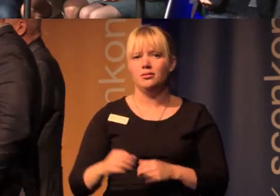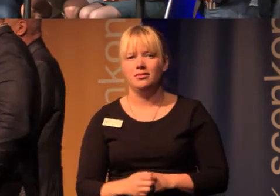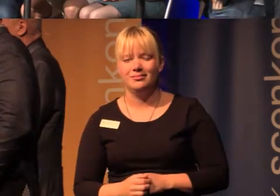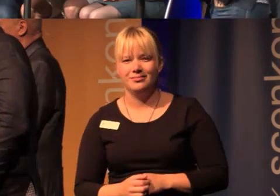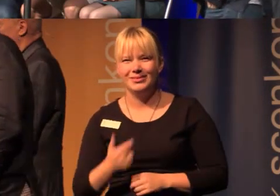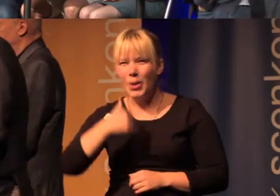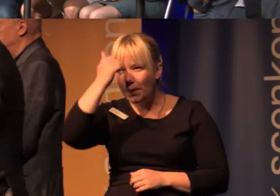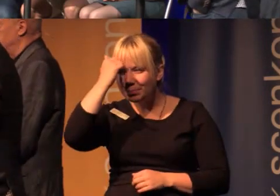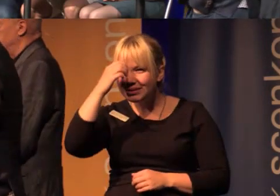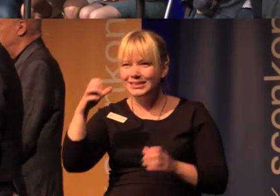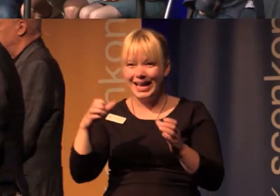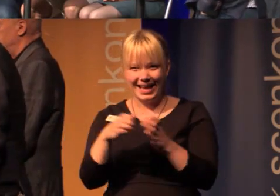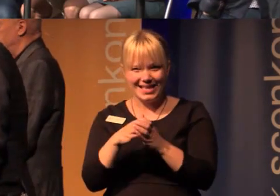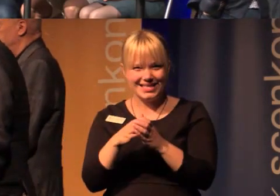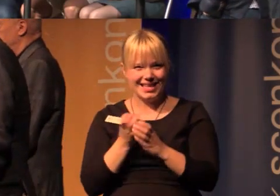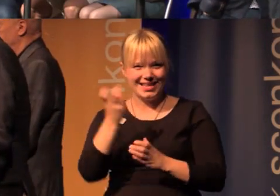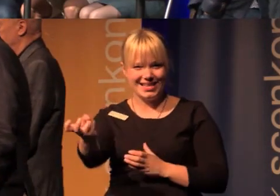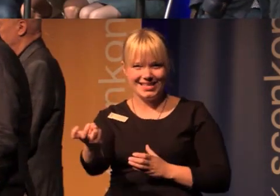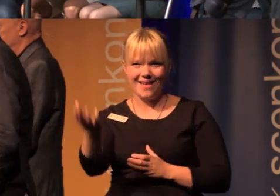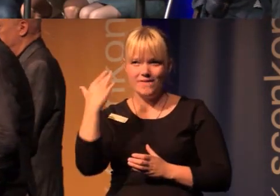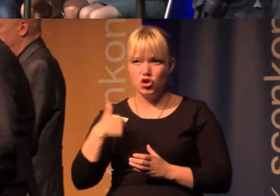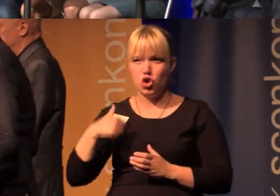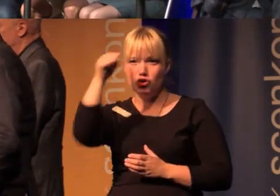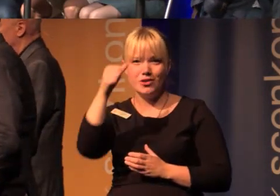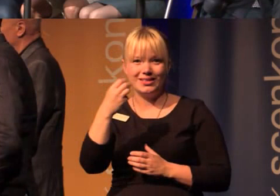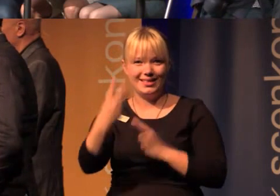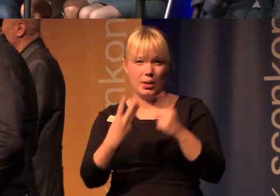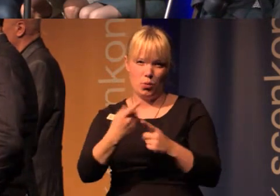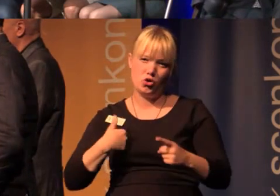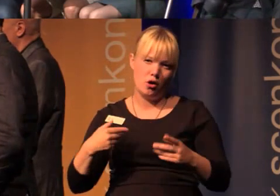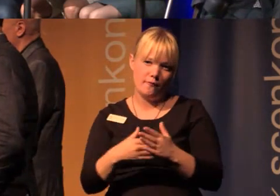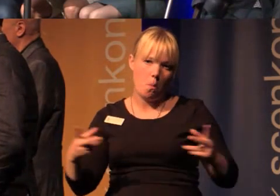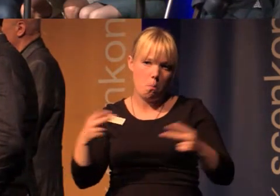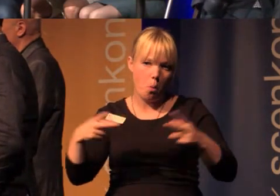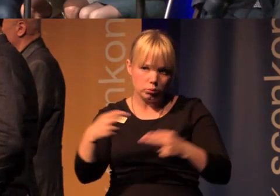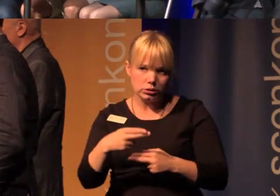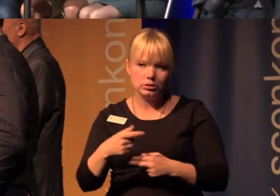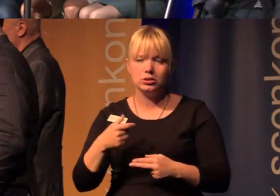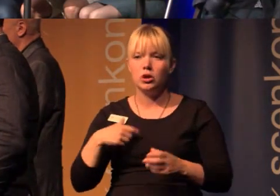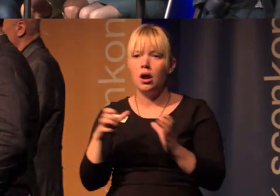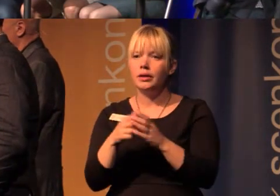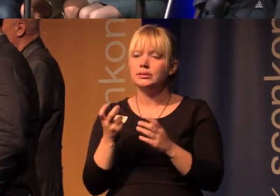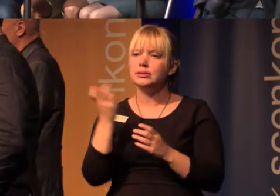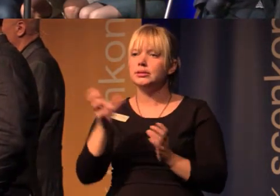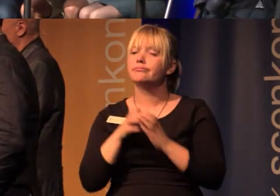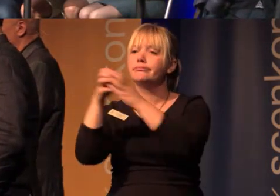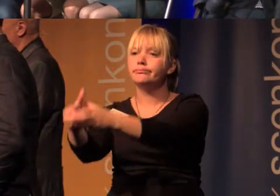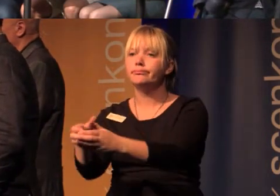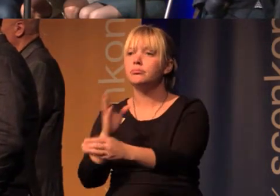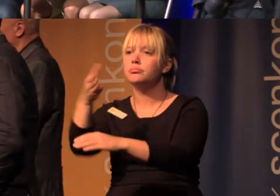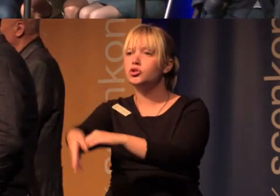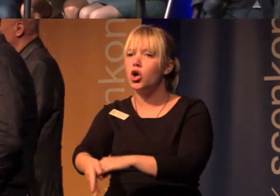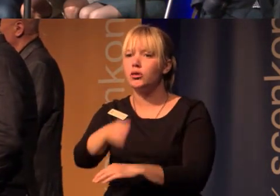klassresa i Stockholm, jag kommer från Borås när jag gick trean i gymnasiet och gjorde ett besök på Dramaten. För väldigt många så tror jag att det